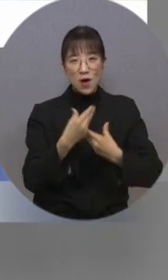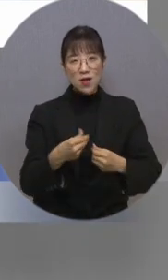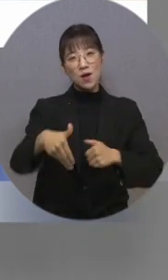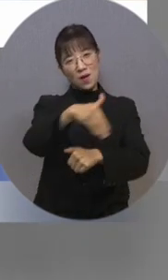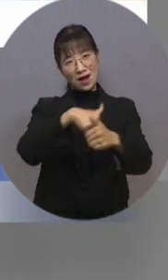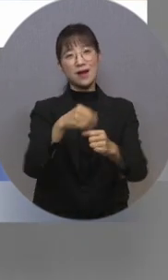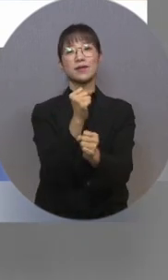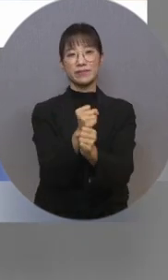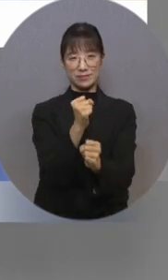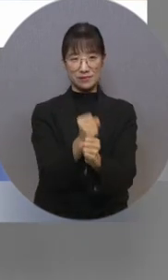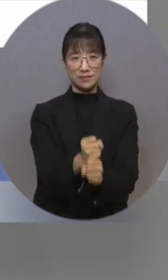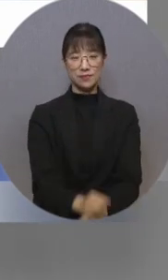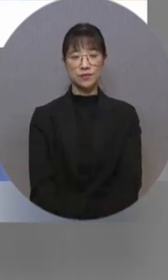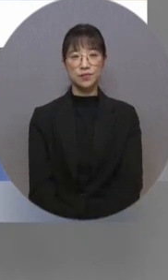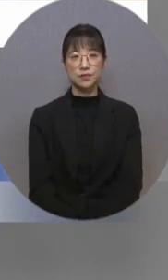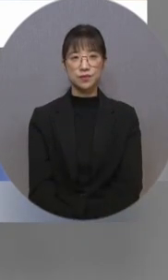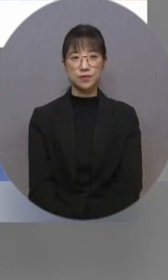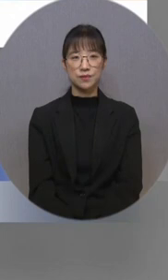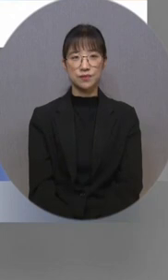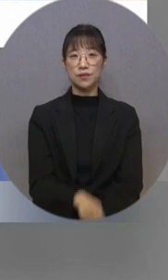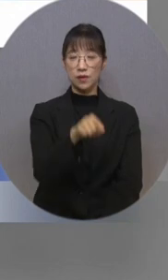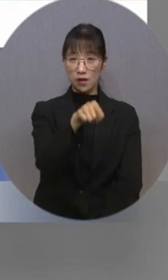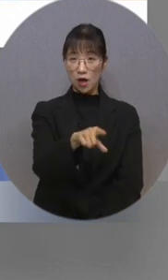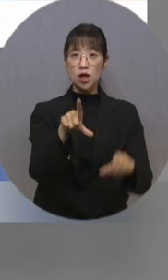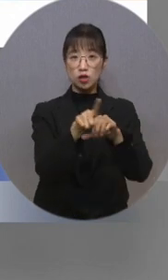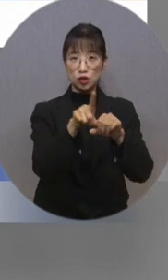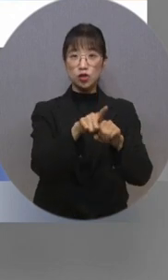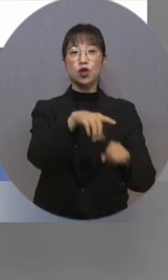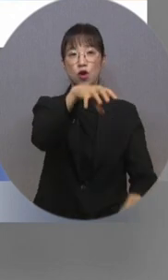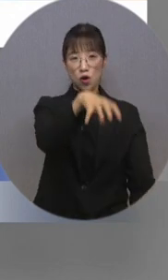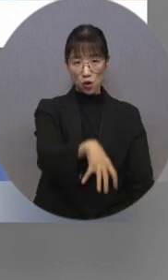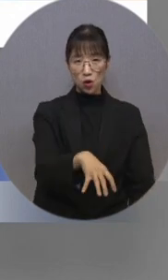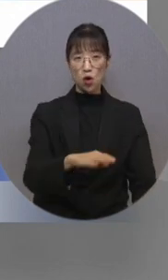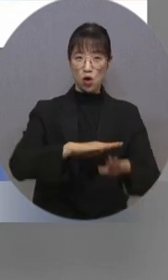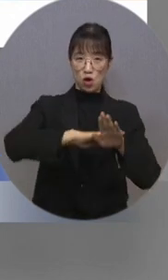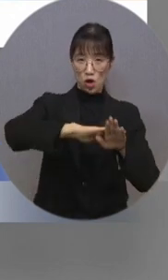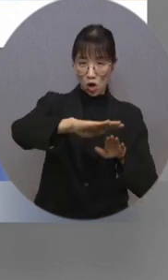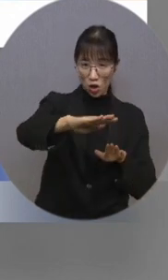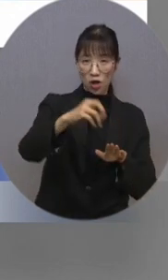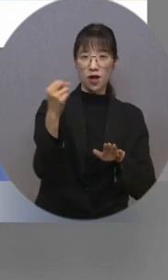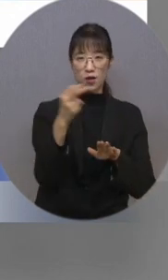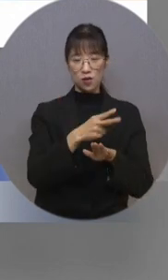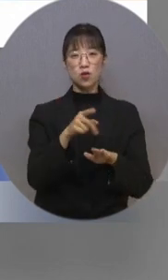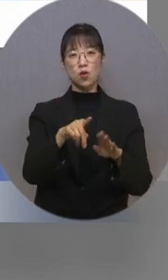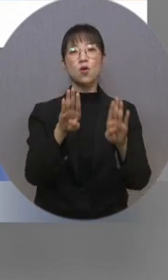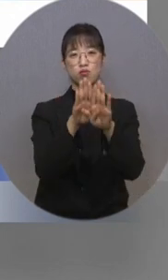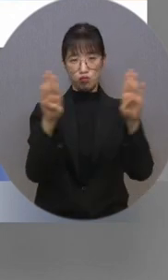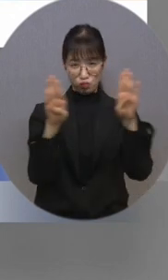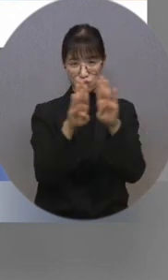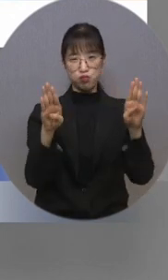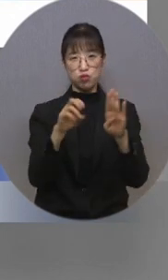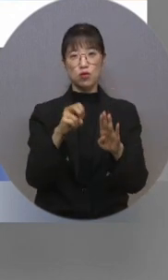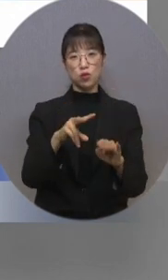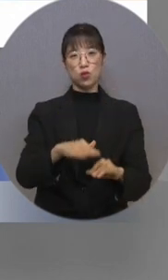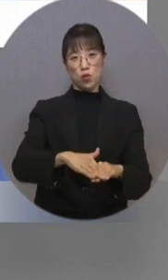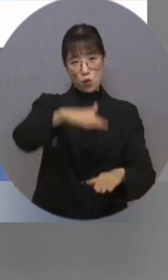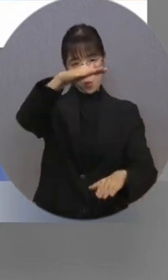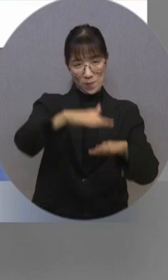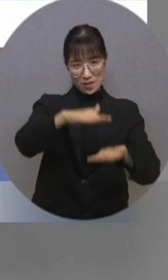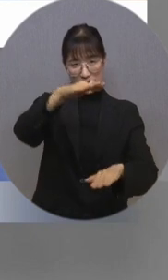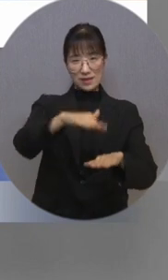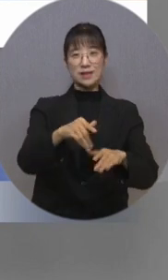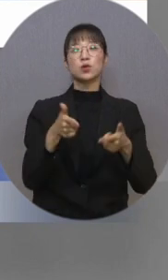환경을 조성했습니다. 해당 충전소에는 경사로와 주출입구의 자동문, 높낮이 조절이 가능한